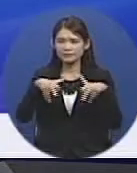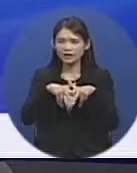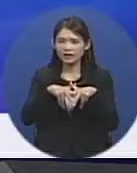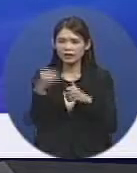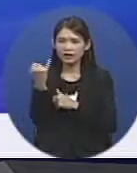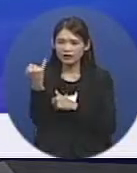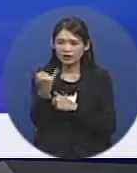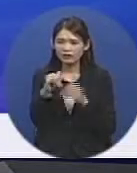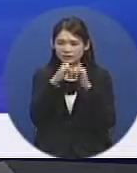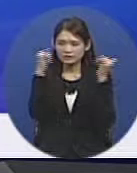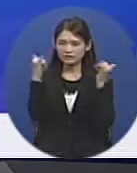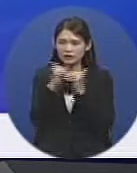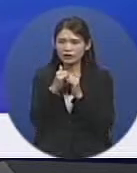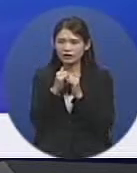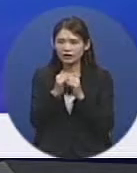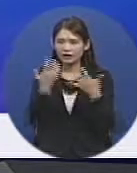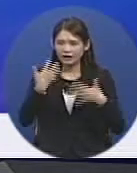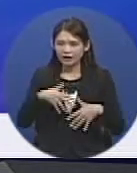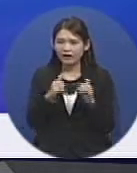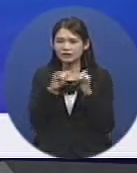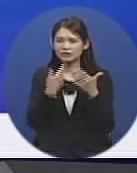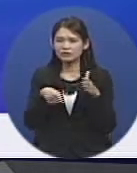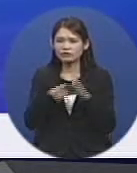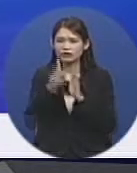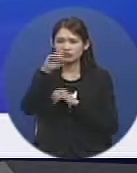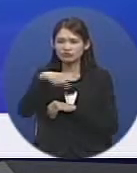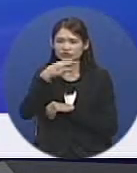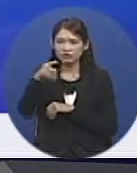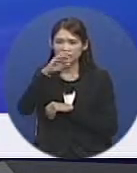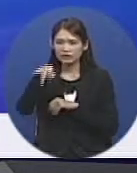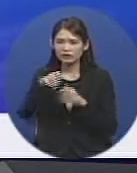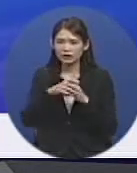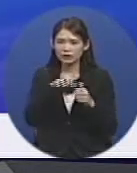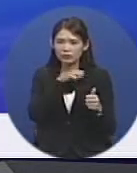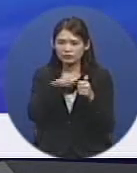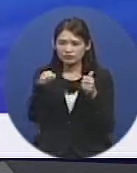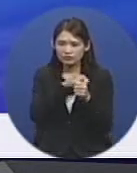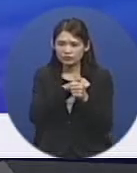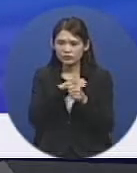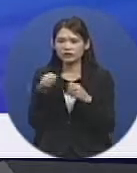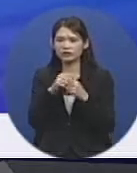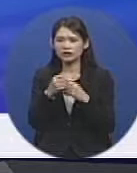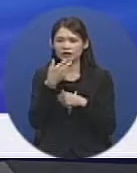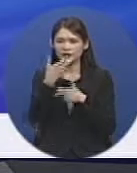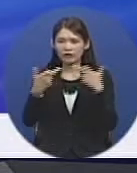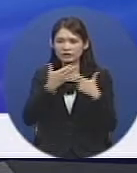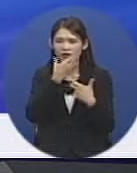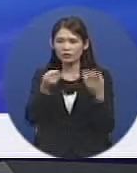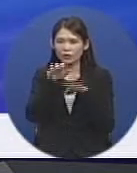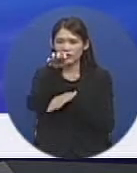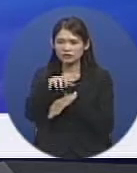장애인과 여성 등 사회 소외계층에게 불황자라는 낙인을 찍어 불법 감금하고 폭행을 저지른 형제 복지원